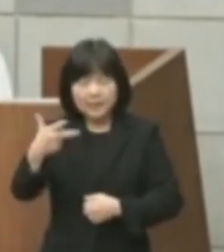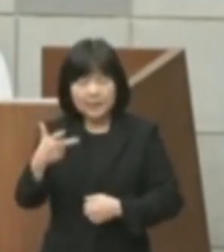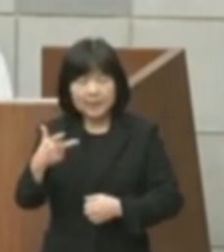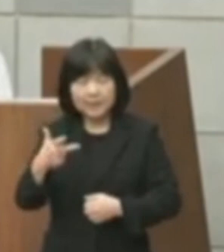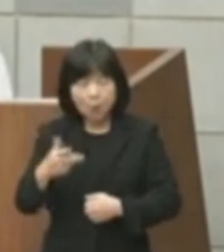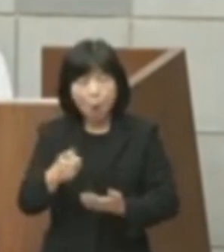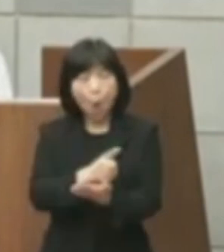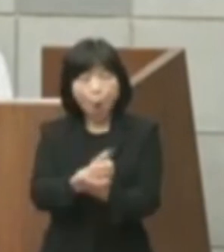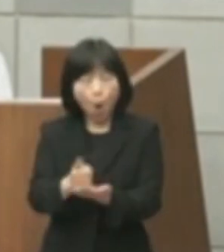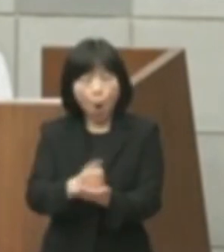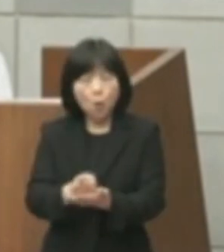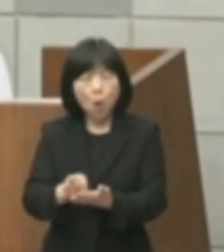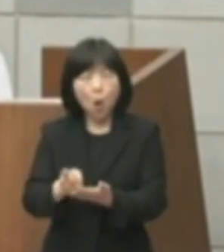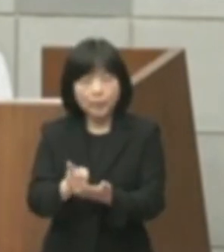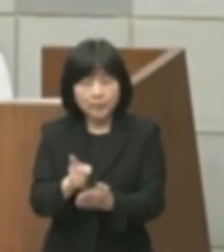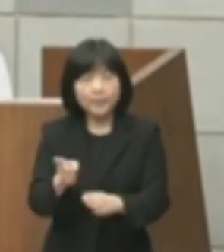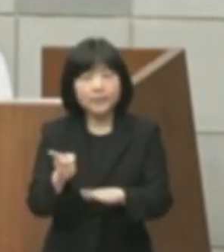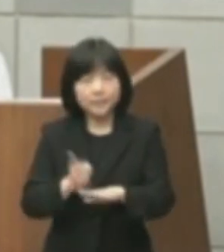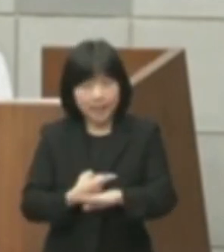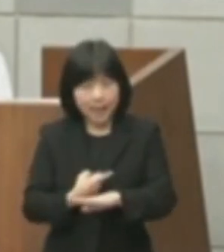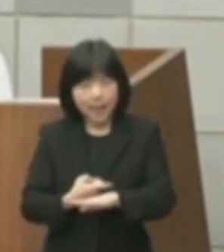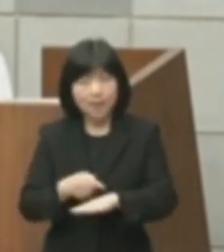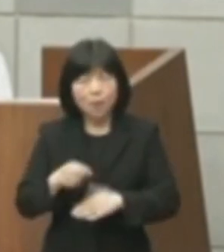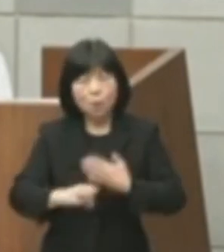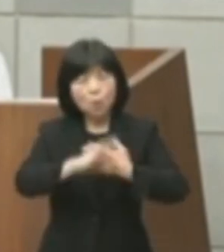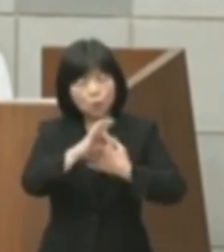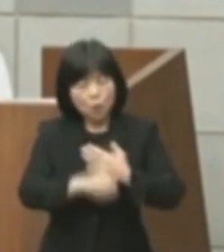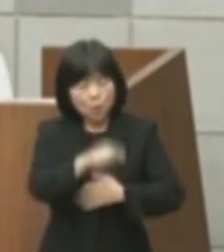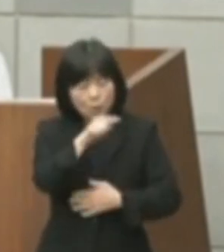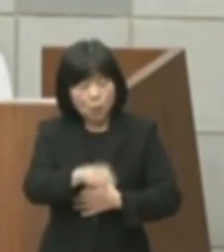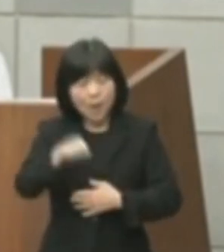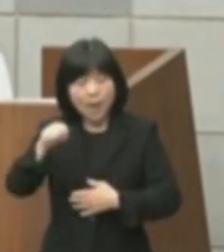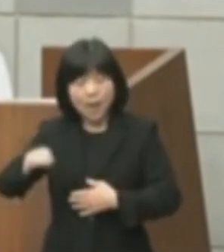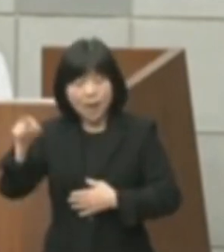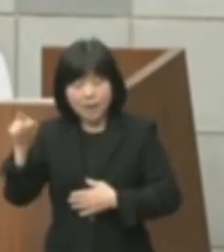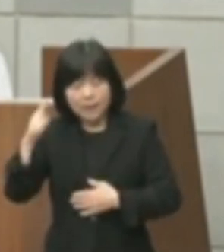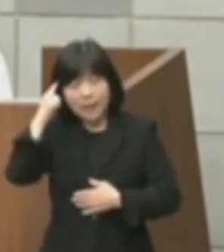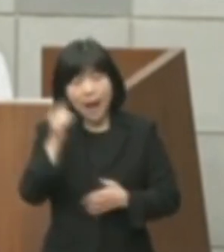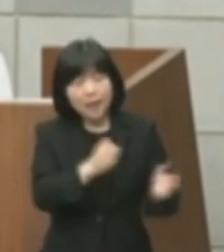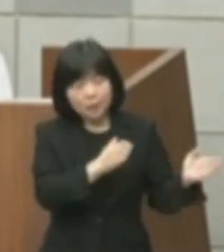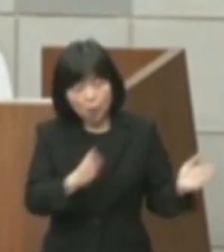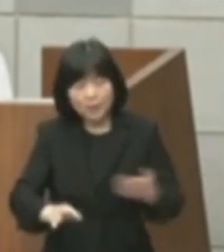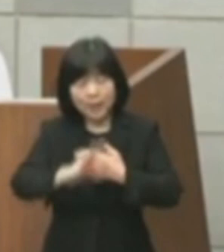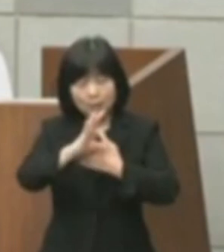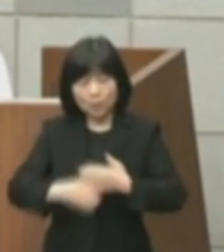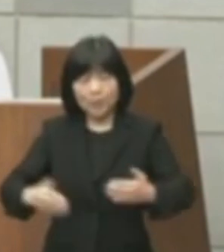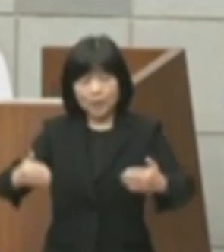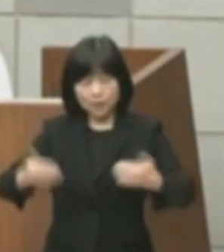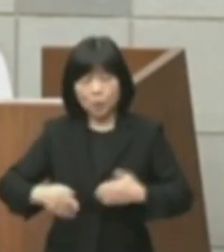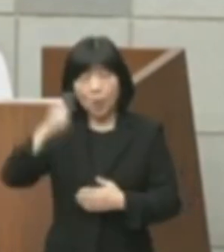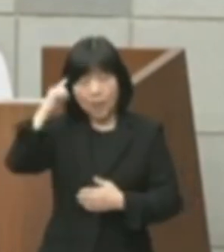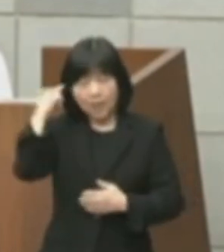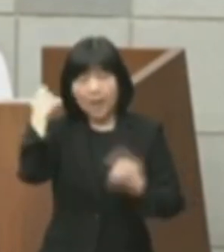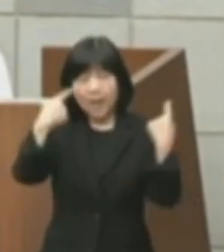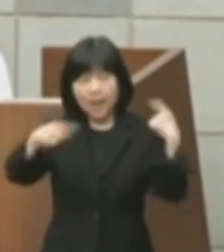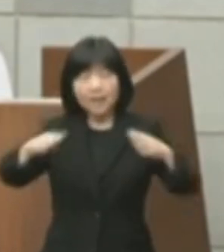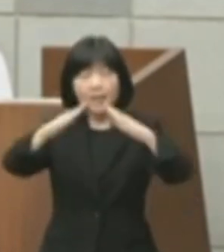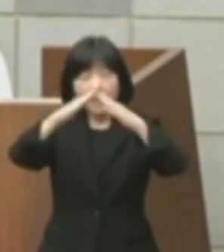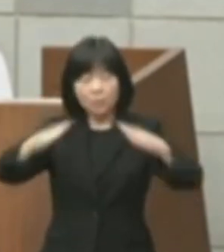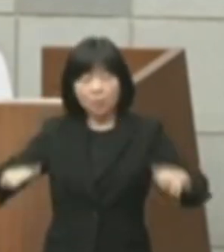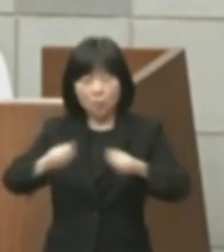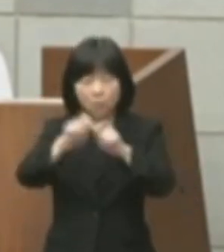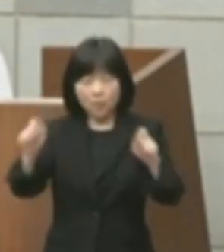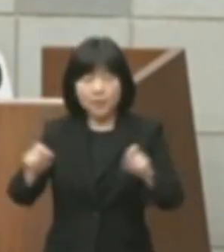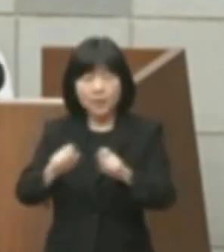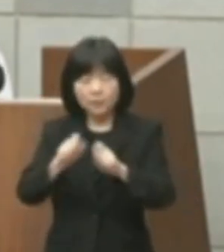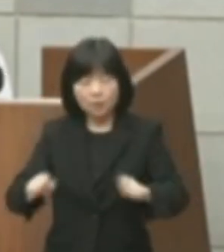そういった中でこの条例につきましても3側面に配慮した条例が必要だと考えておりますし、検討会の結論も前回